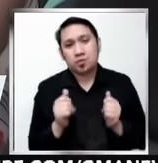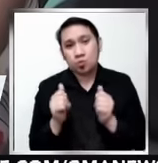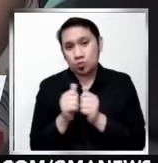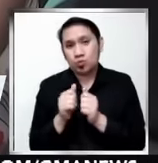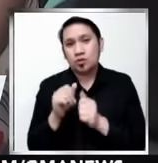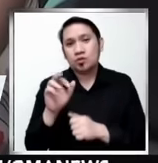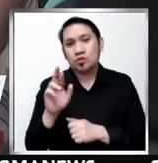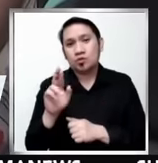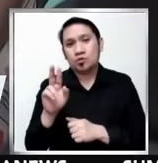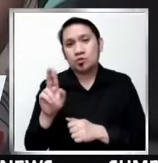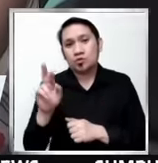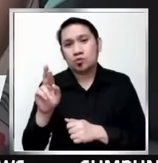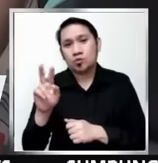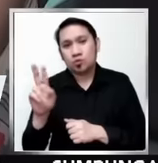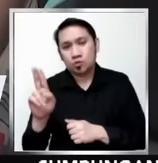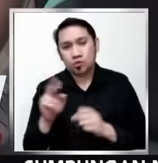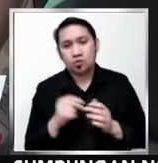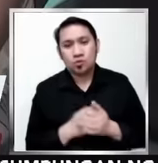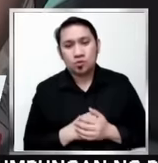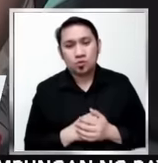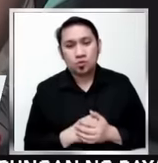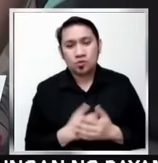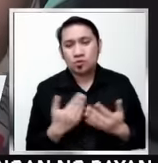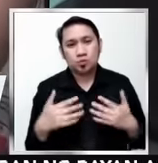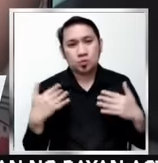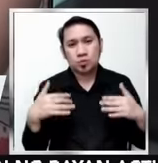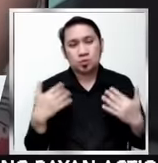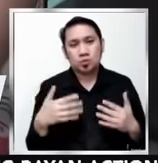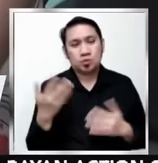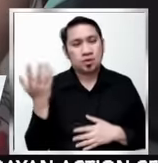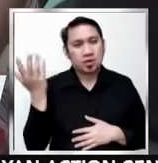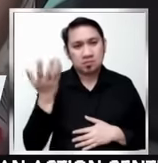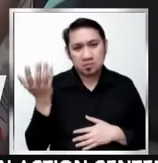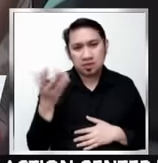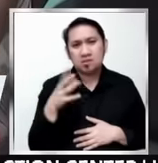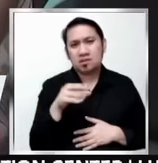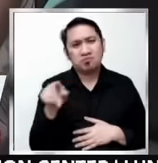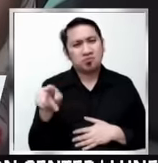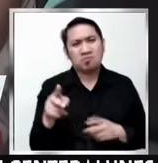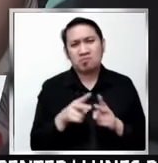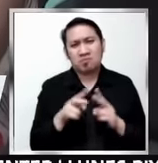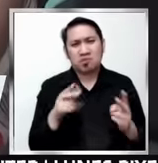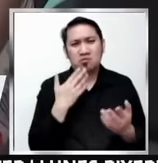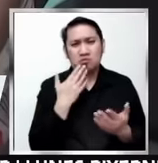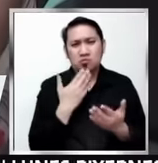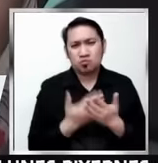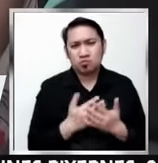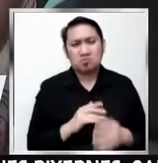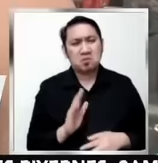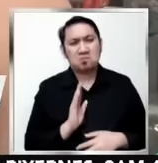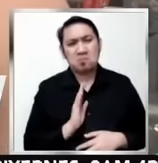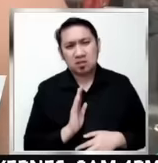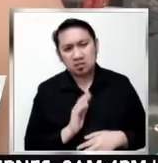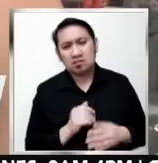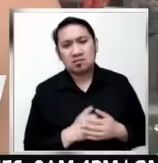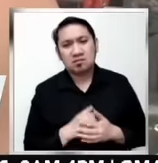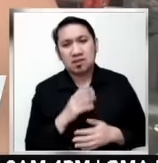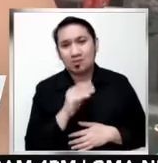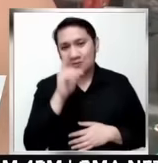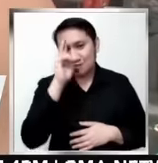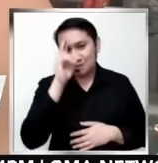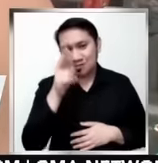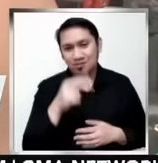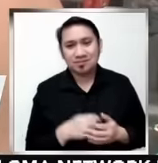Sobrang nakaka-amaze. Sobrang bait niya po, approachable. Tapos gwapo. Of course, we're very